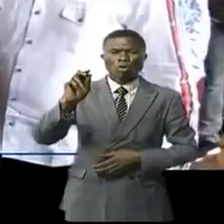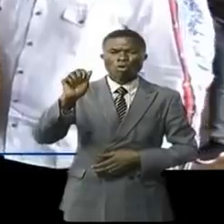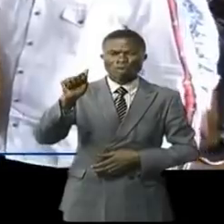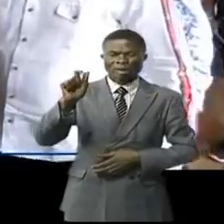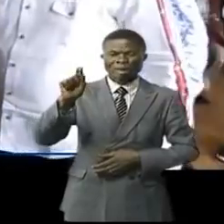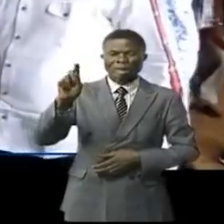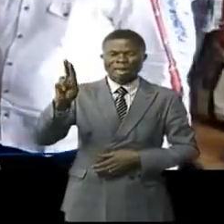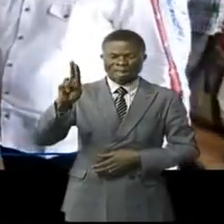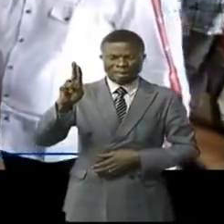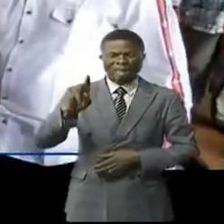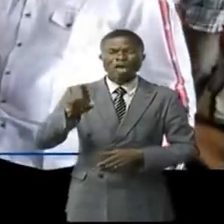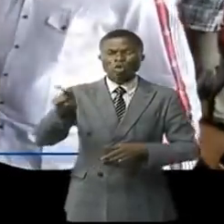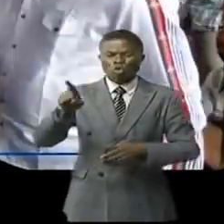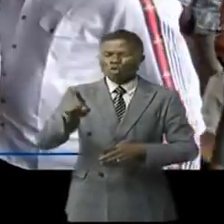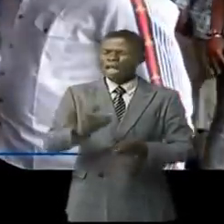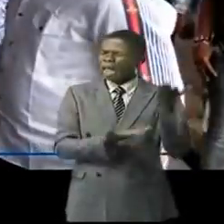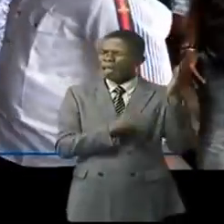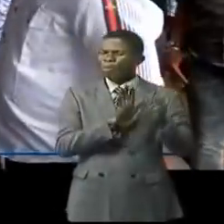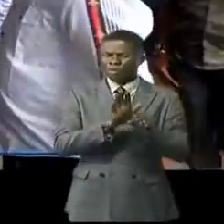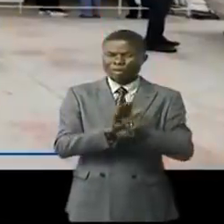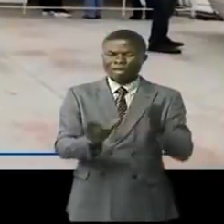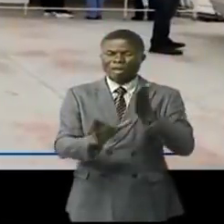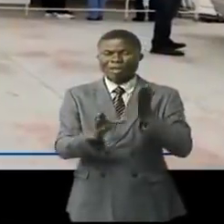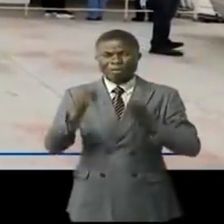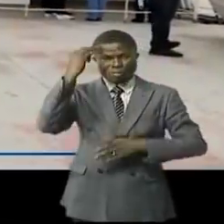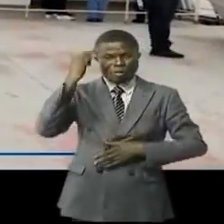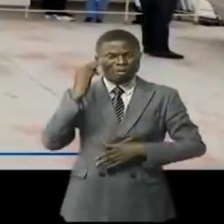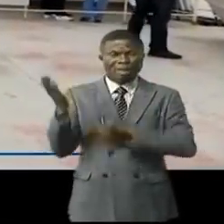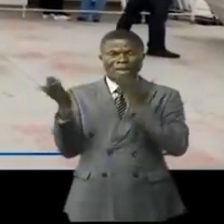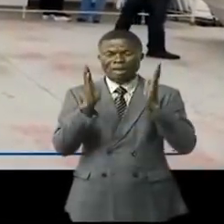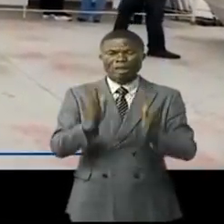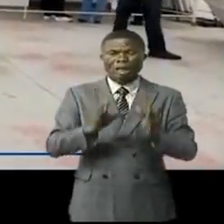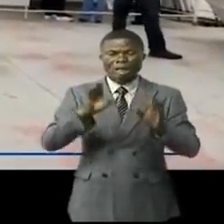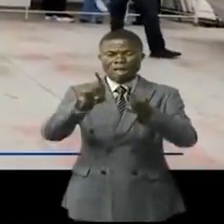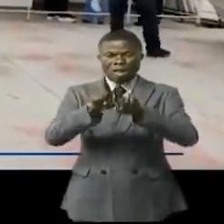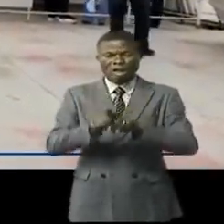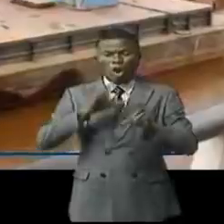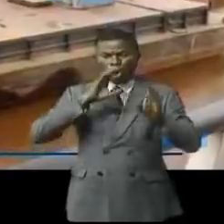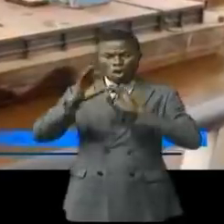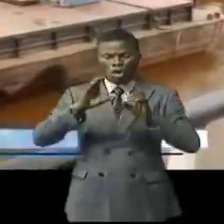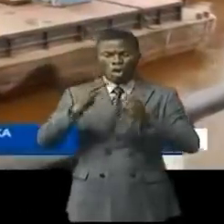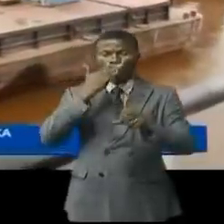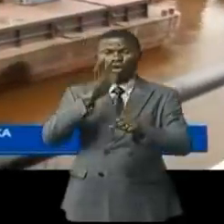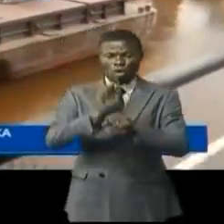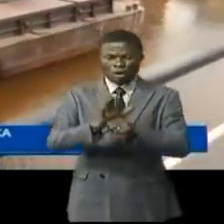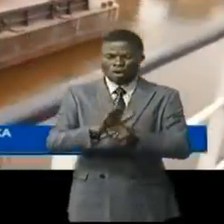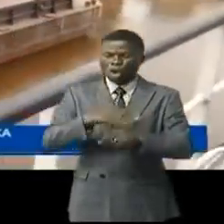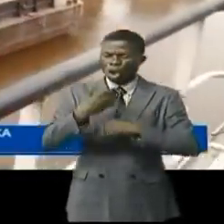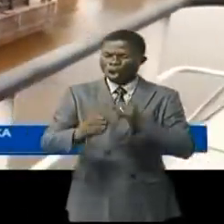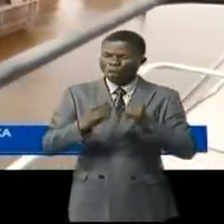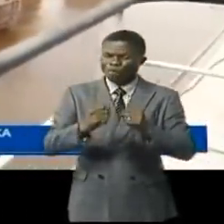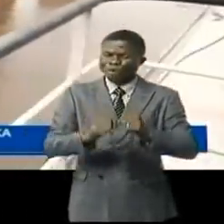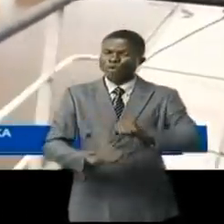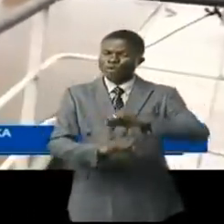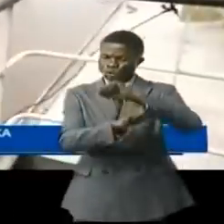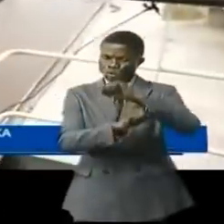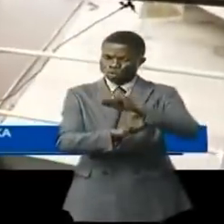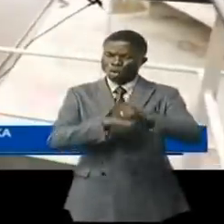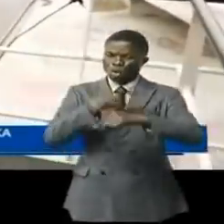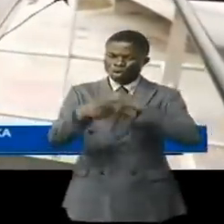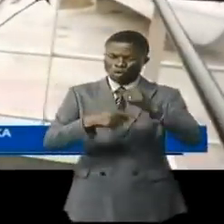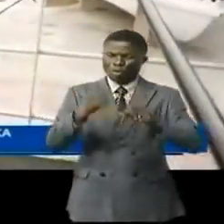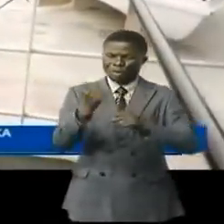Au nom de son titulaire, le vice-ministre de Transport, Voies des Communications a promis de tout mettre en œuvre pour la relance de